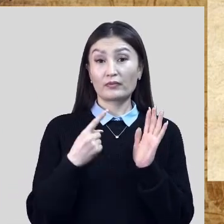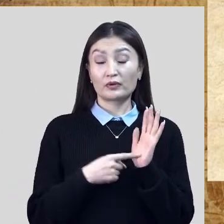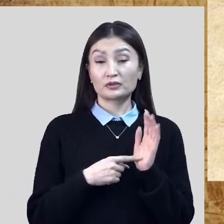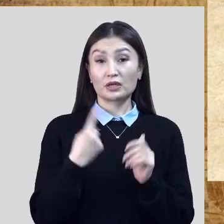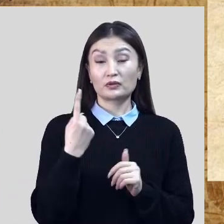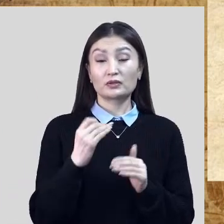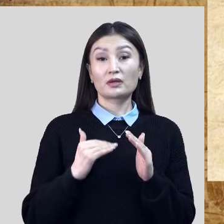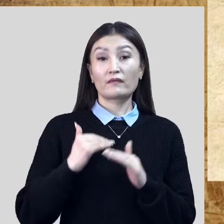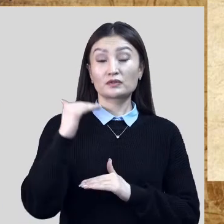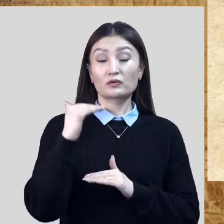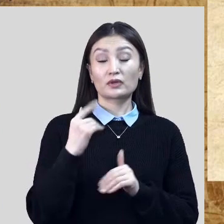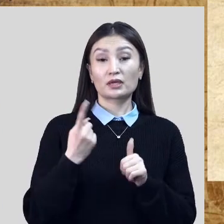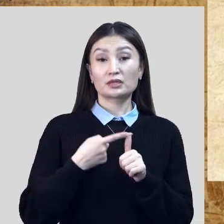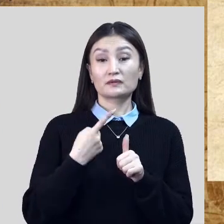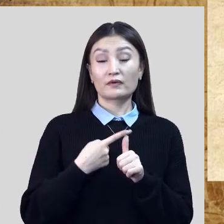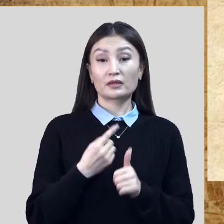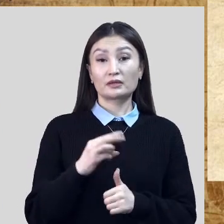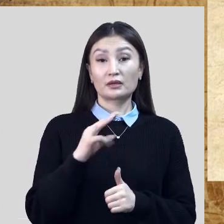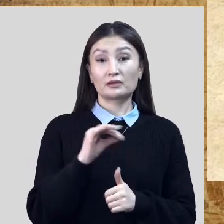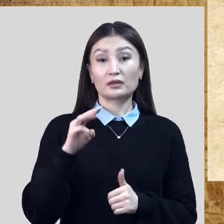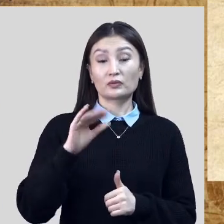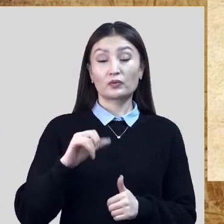из высоких званий, титул.